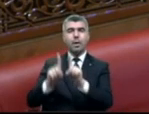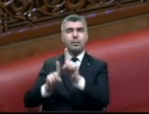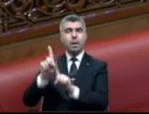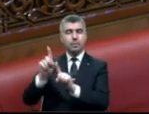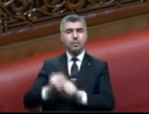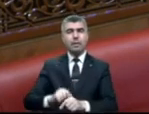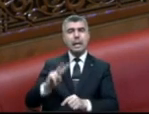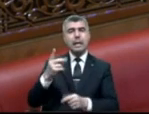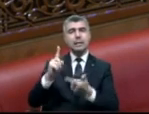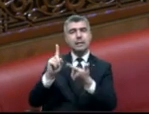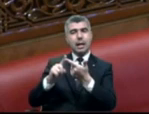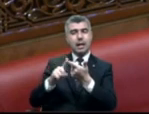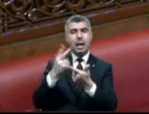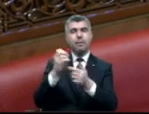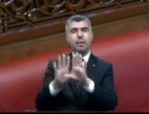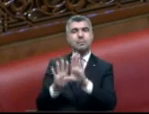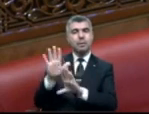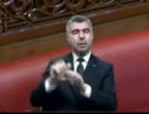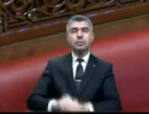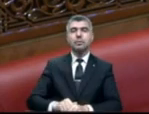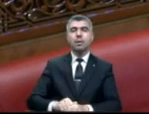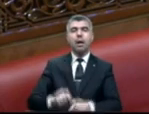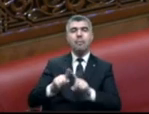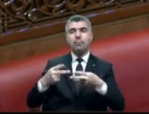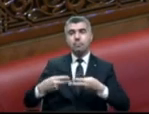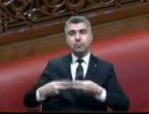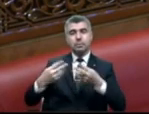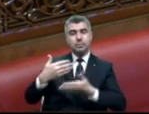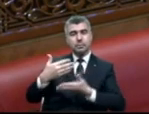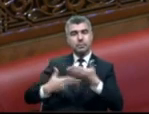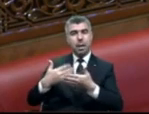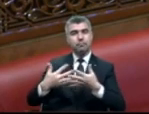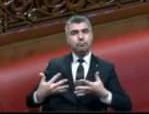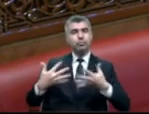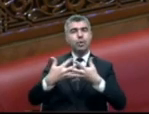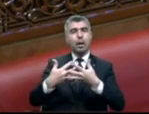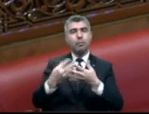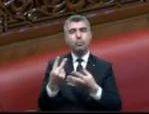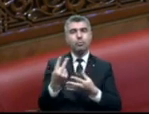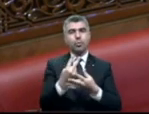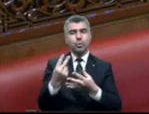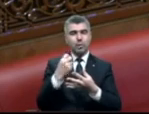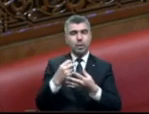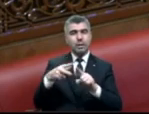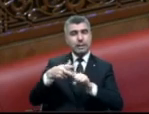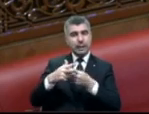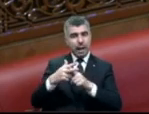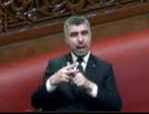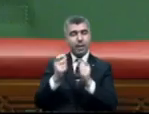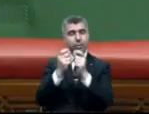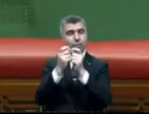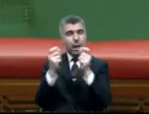1/2011 والثاني منذ 2015. فتم إصدار القرار اللي هو مشترك ليمكن الصناعيين والمقاولات